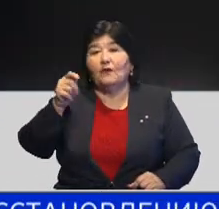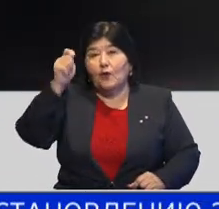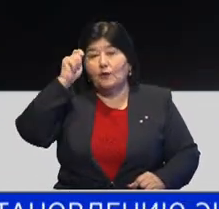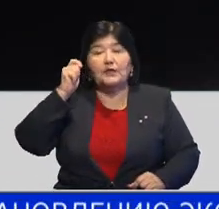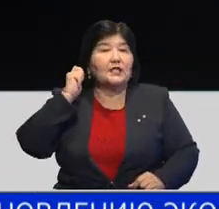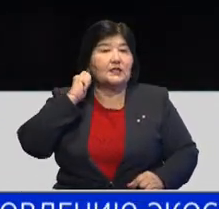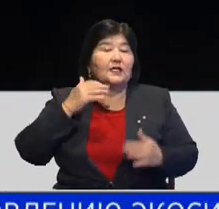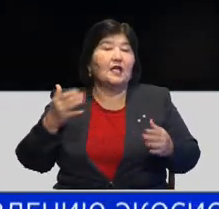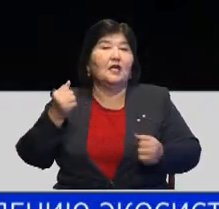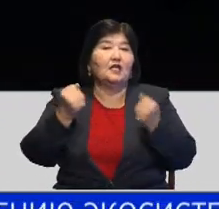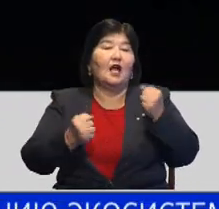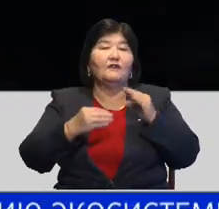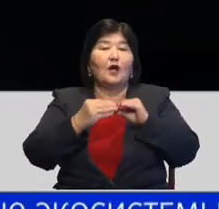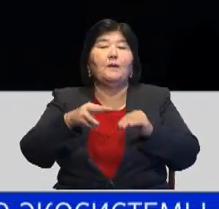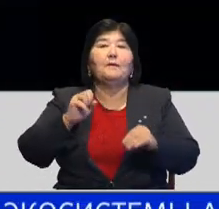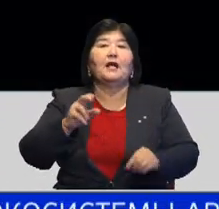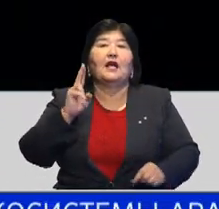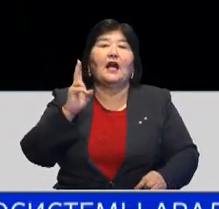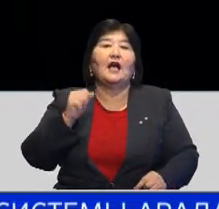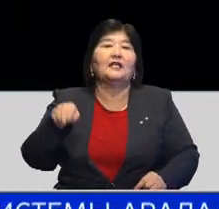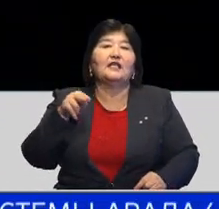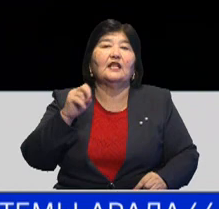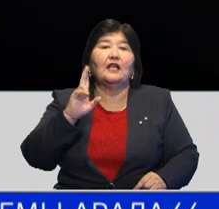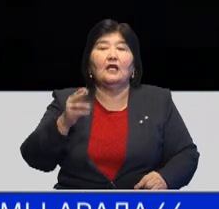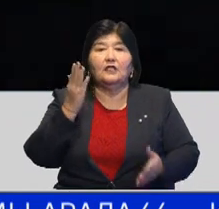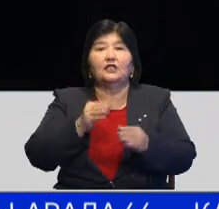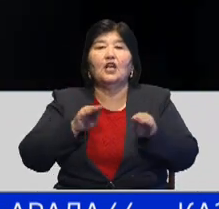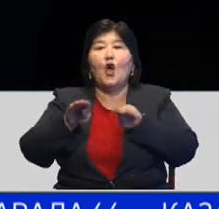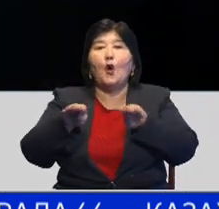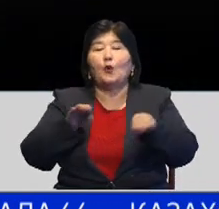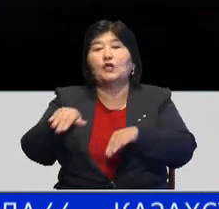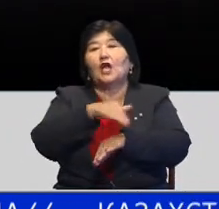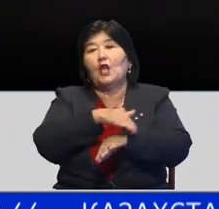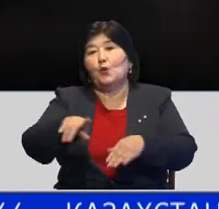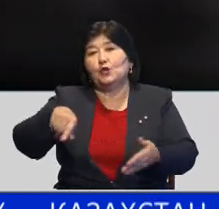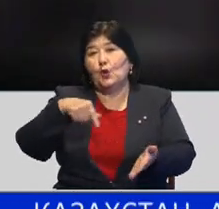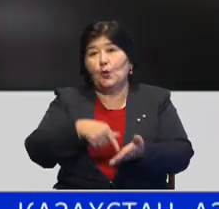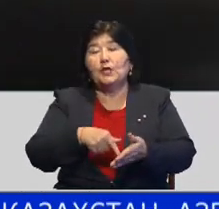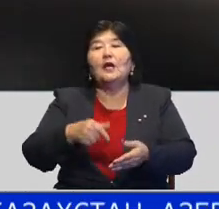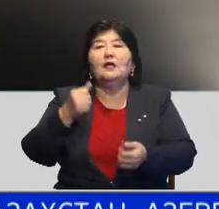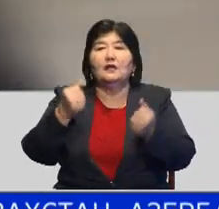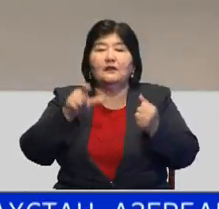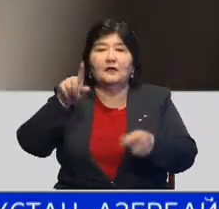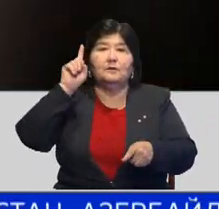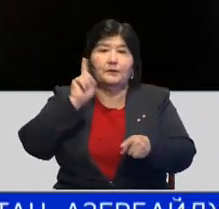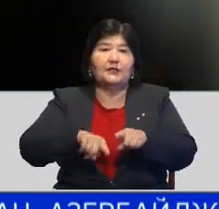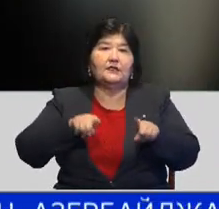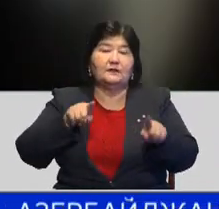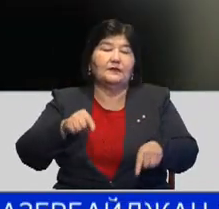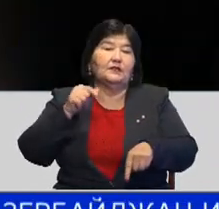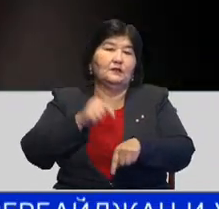мужчин средних лет за рулем автомобиля марки Cadillac Escalade устроили гонку на улицах города. Лихачей быстро привели в